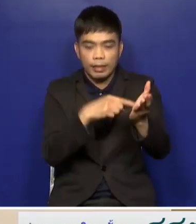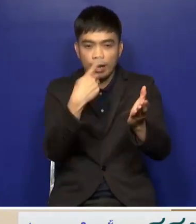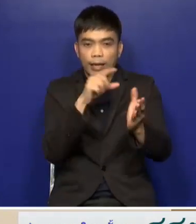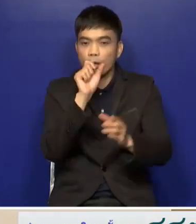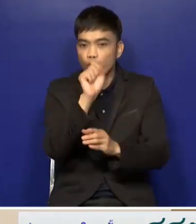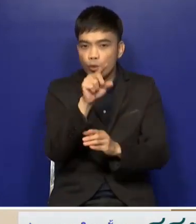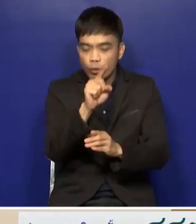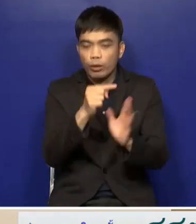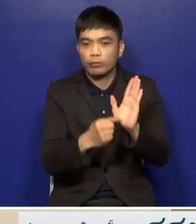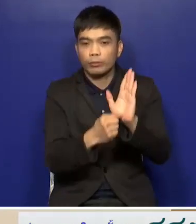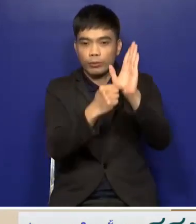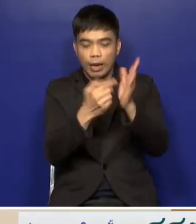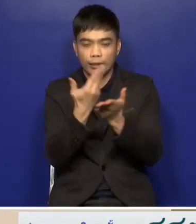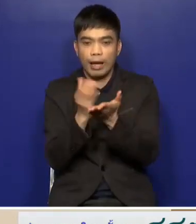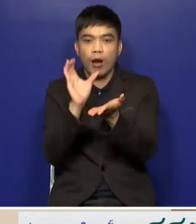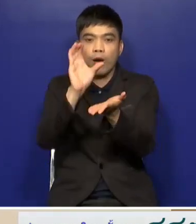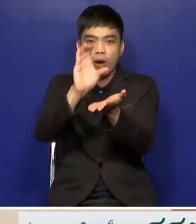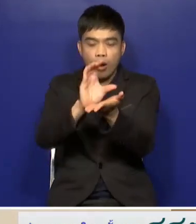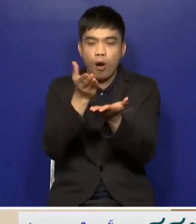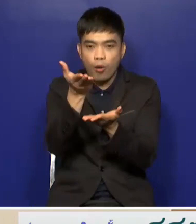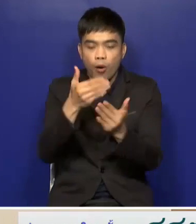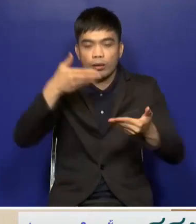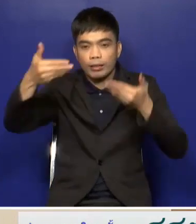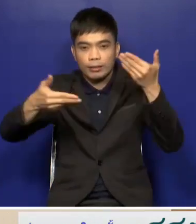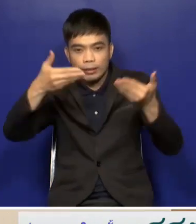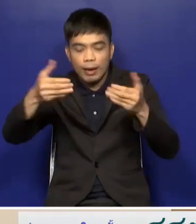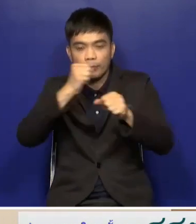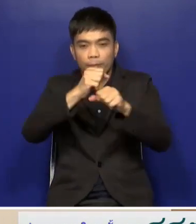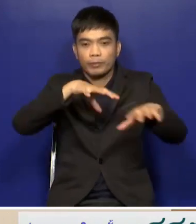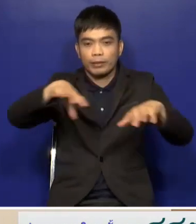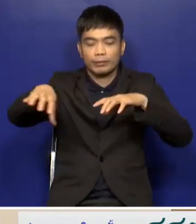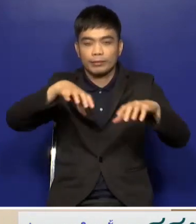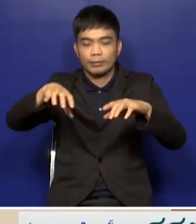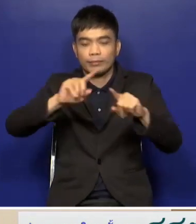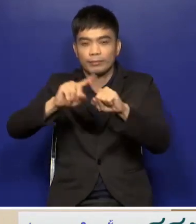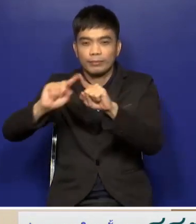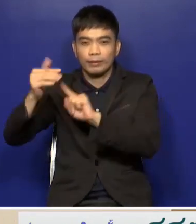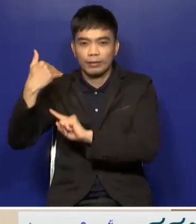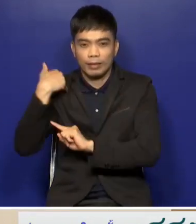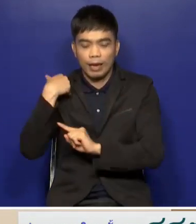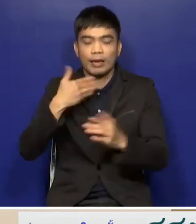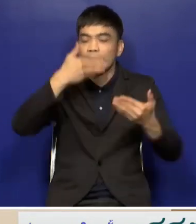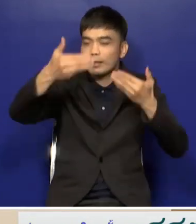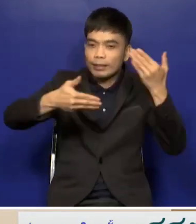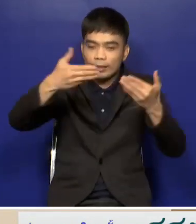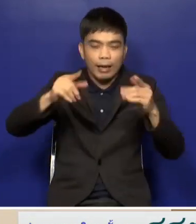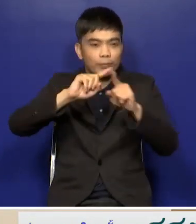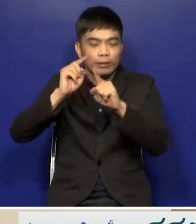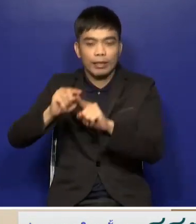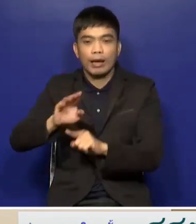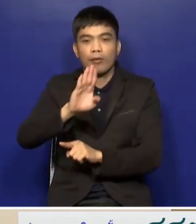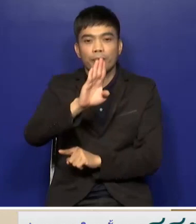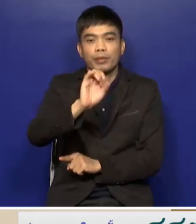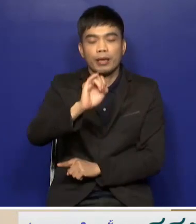เช่นเรื่องของการของบกลางในการดำเนินกิจกรรมบางกิจกรรมนะครับสำหรับรายละเอียดของแผนขับเคลื่อนแต่ละกิจกรรมบิ๊กล็อกนะครับทางสำนักงานก็